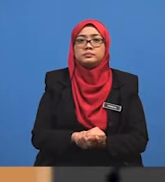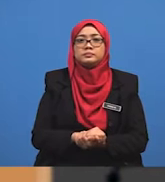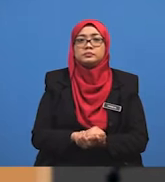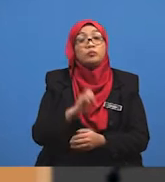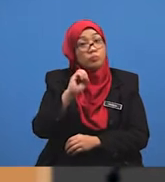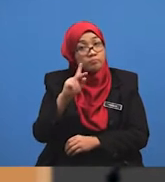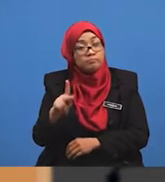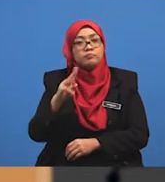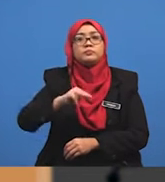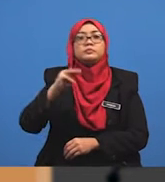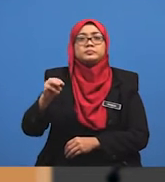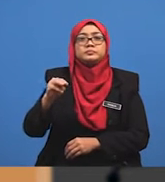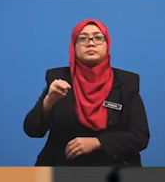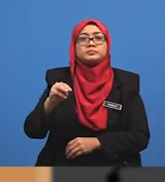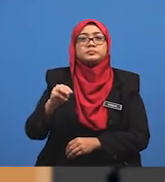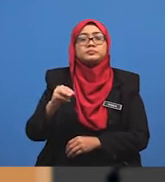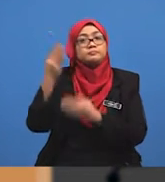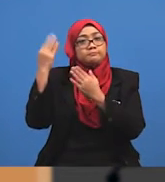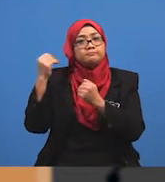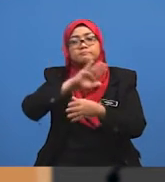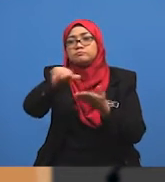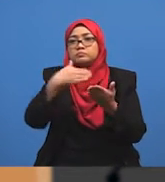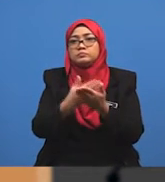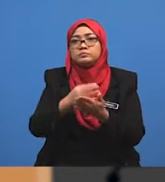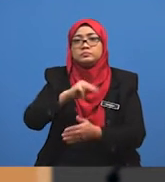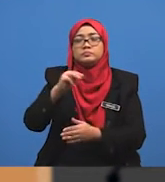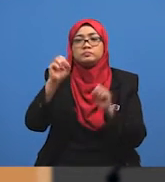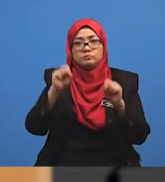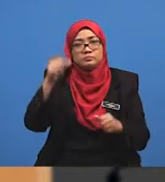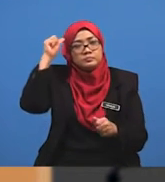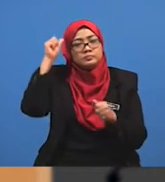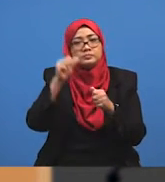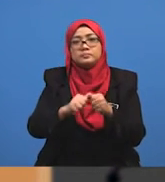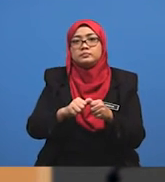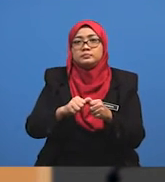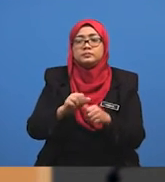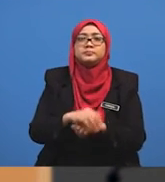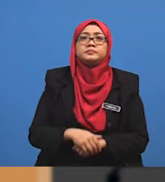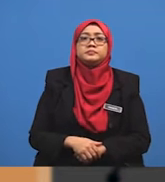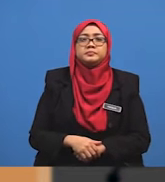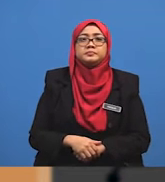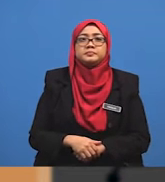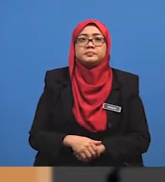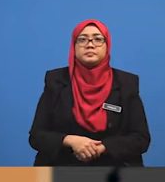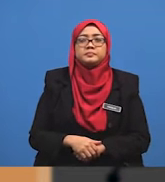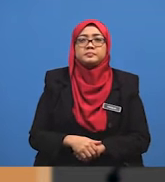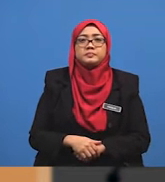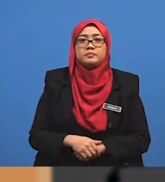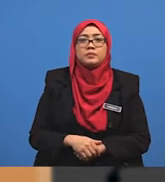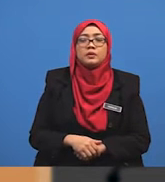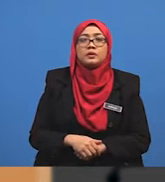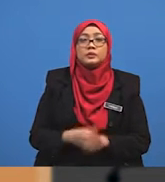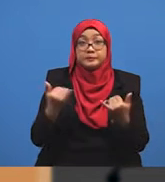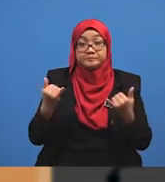murid dapat mengingati semua isi penting dalam pelajaran kita sebentar tadi. Mari kita uji minda kita dengan beberapa